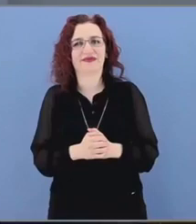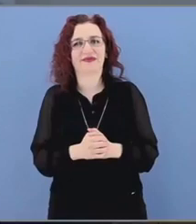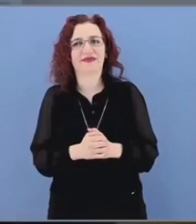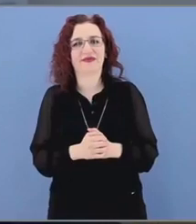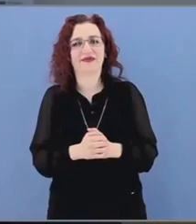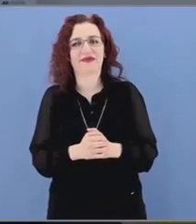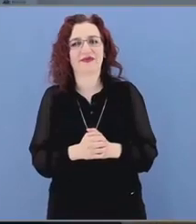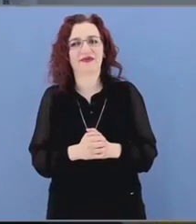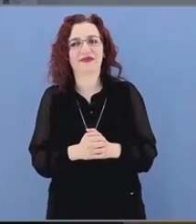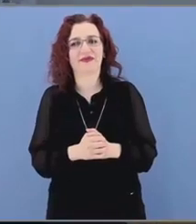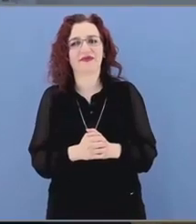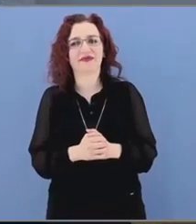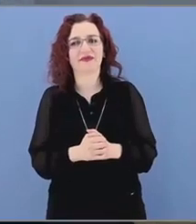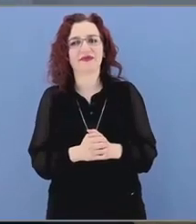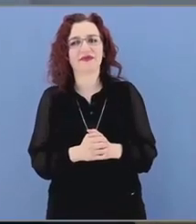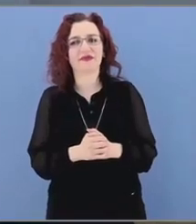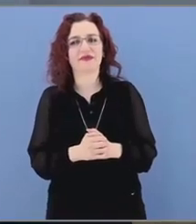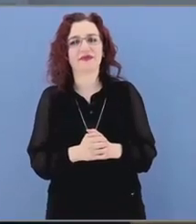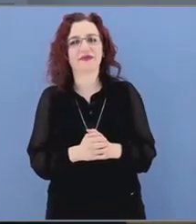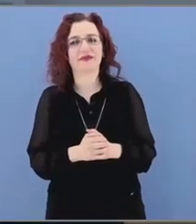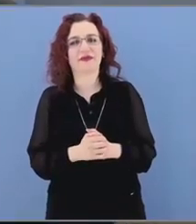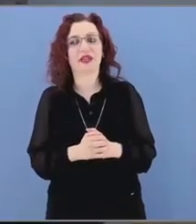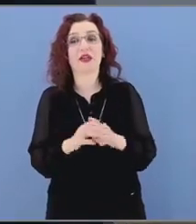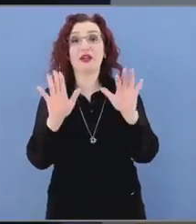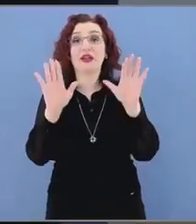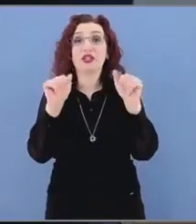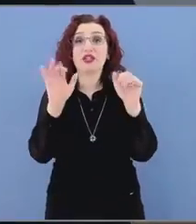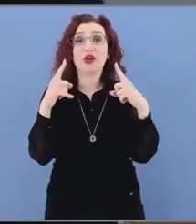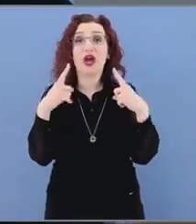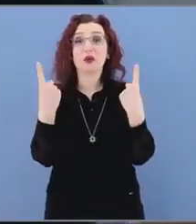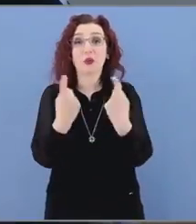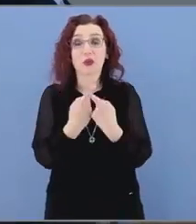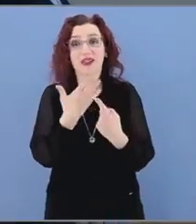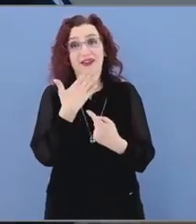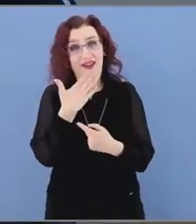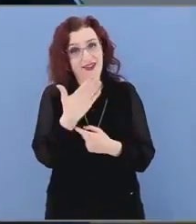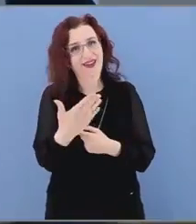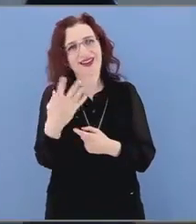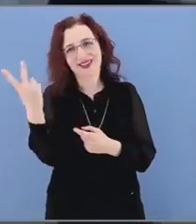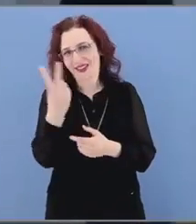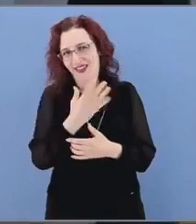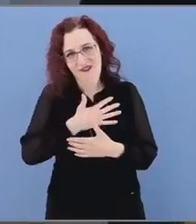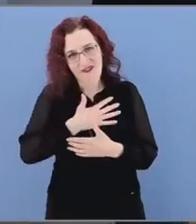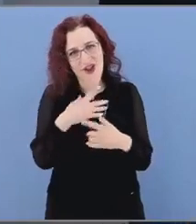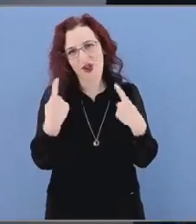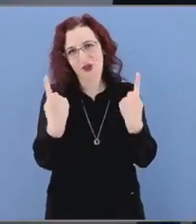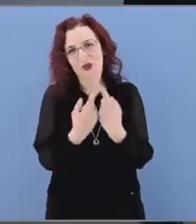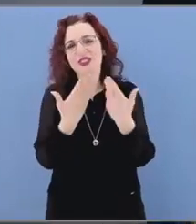Ciao a tutti, grazie veramente a tutti quanti. Grazie.